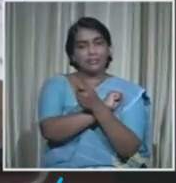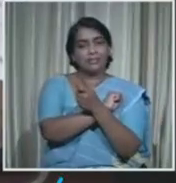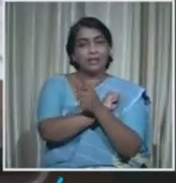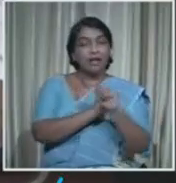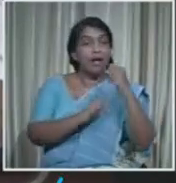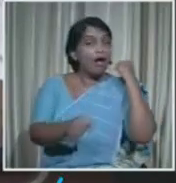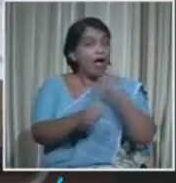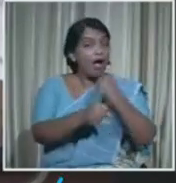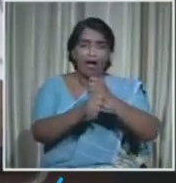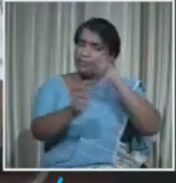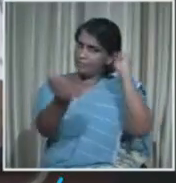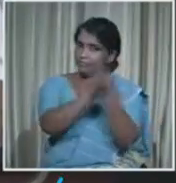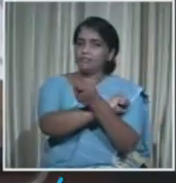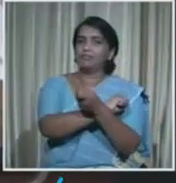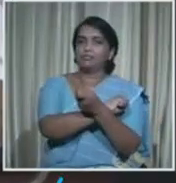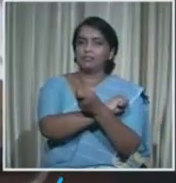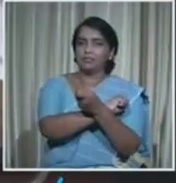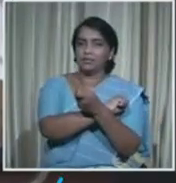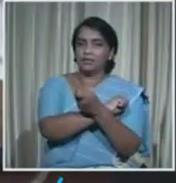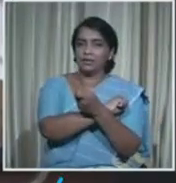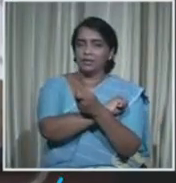ආණ්ඩුව වෙනස් වෙන්න ඕන